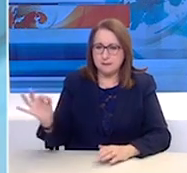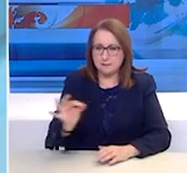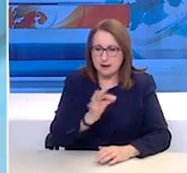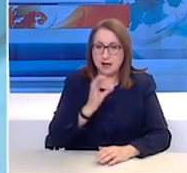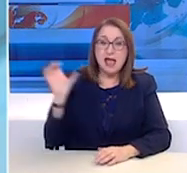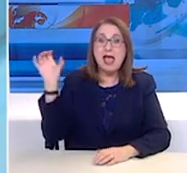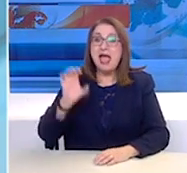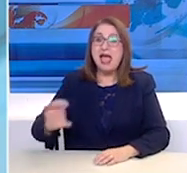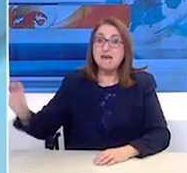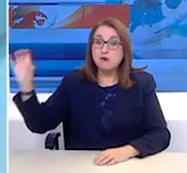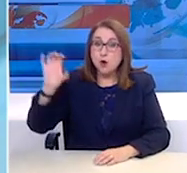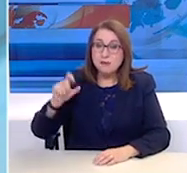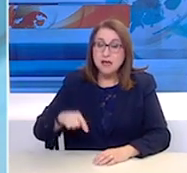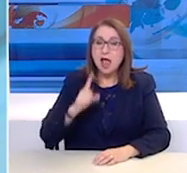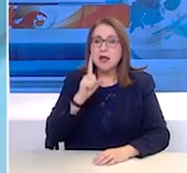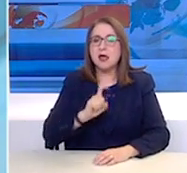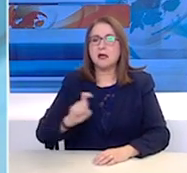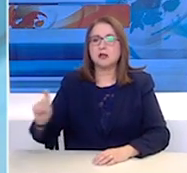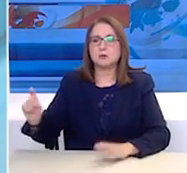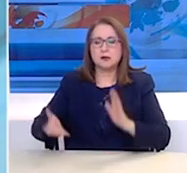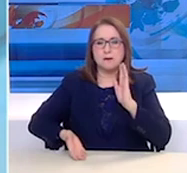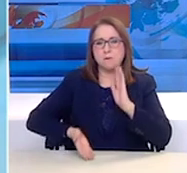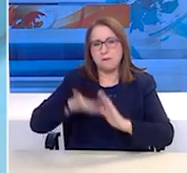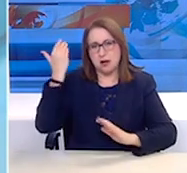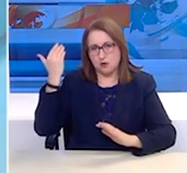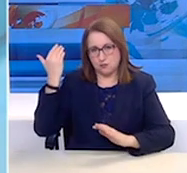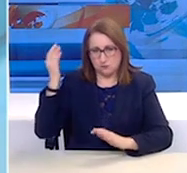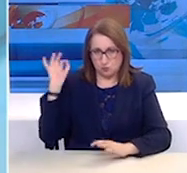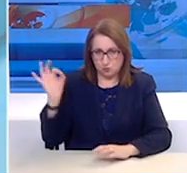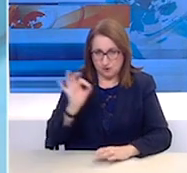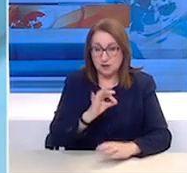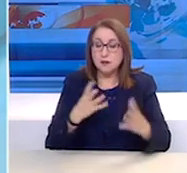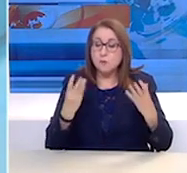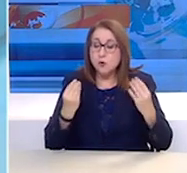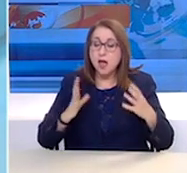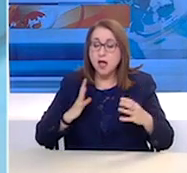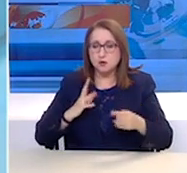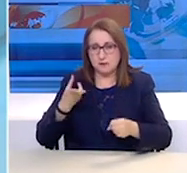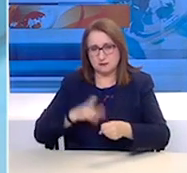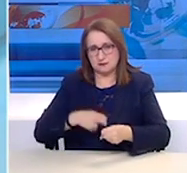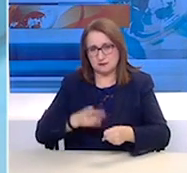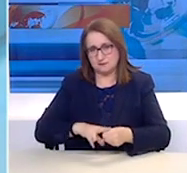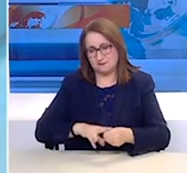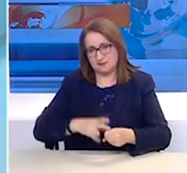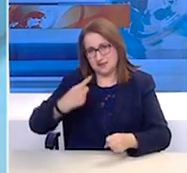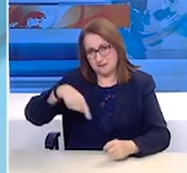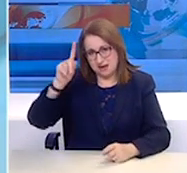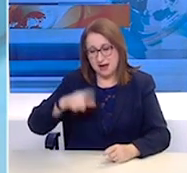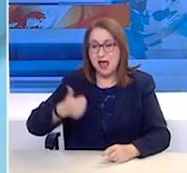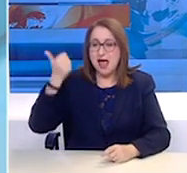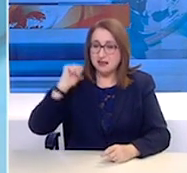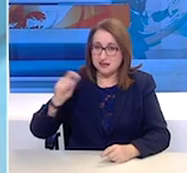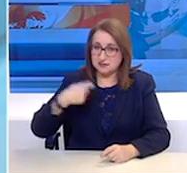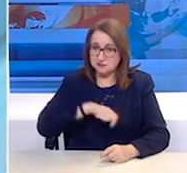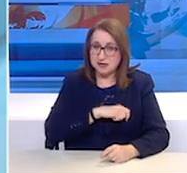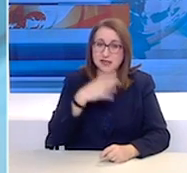κρούσματα και πολλές χώρες της Ευρώπης τρινούν ακόμη εκατοντάδες θανάτους ημερεσίως. Εχθές η Ισπανία κατέγραψε